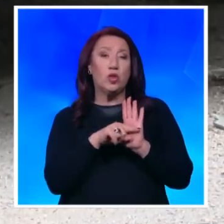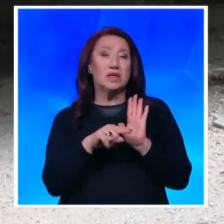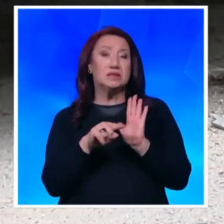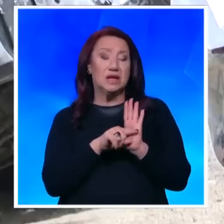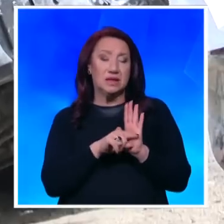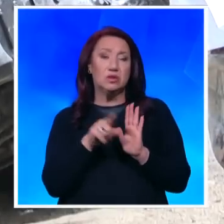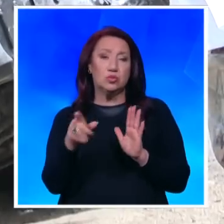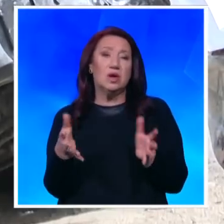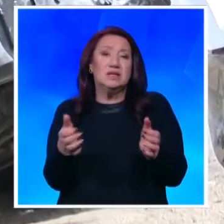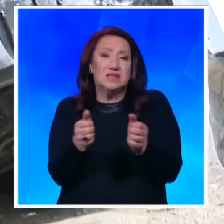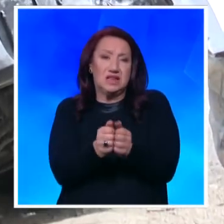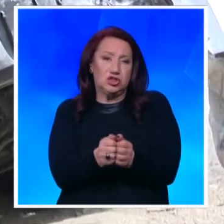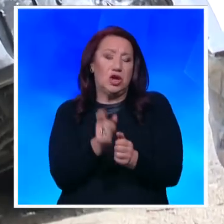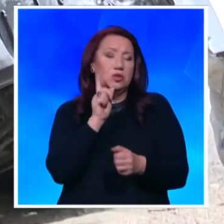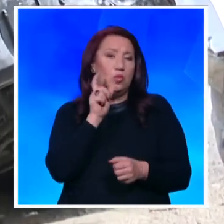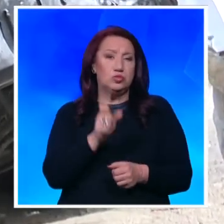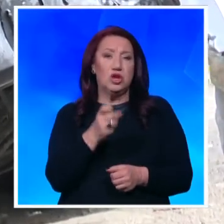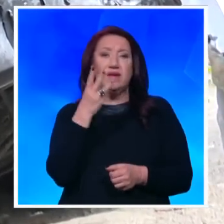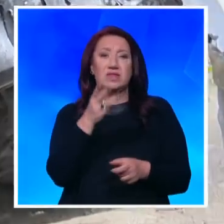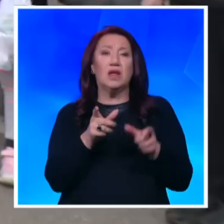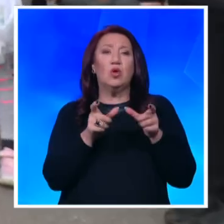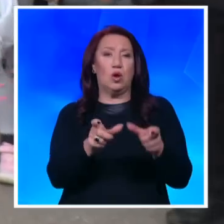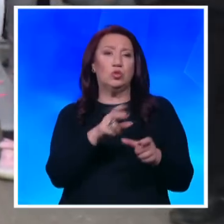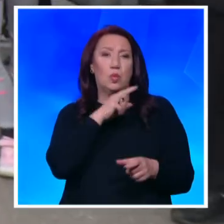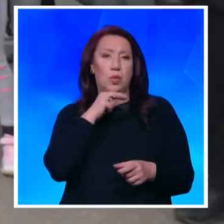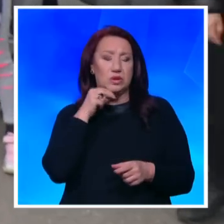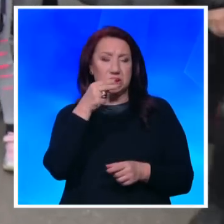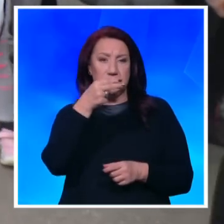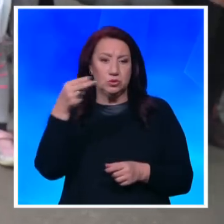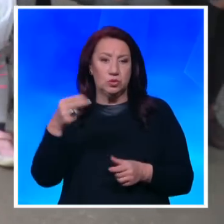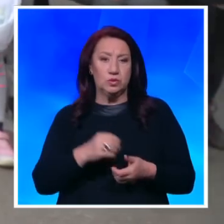е образувано досъдебно производство.